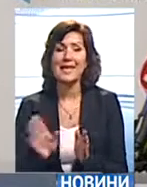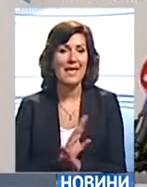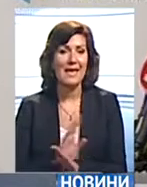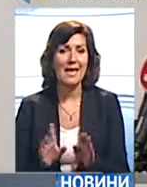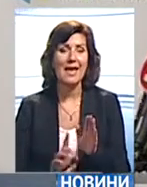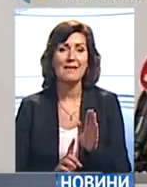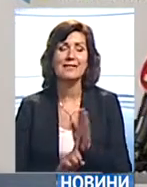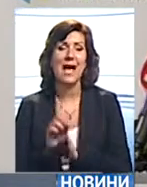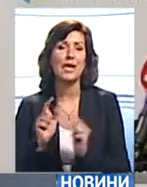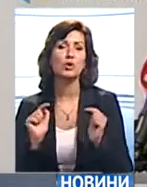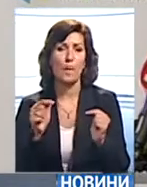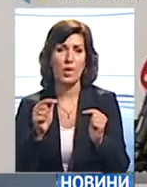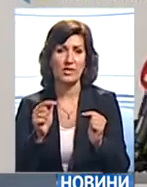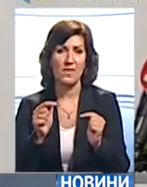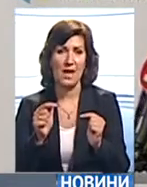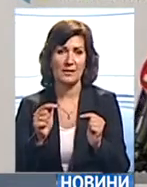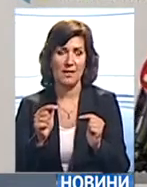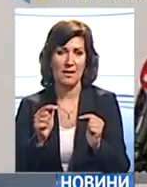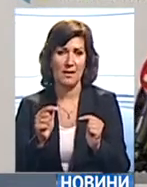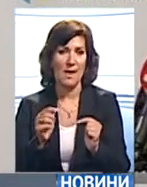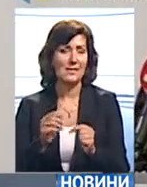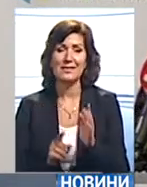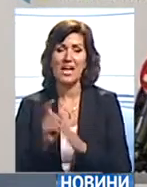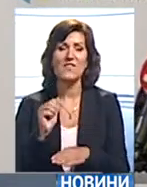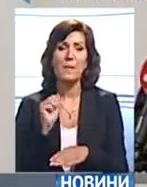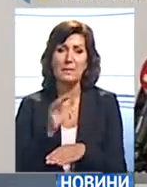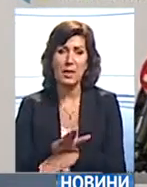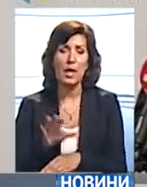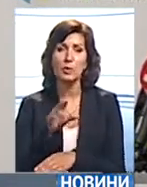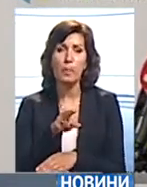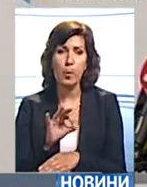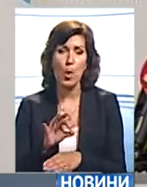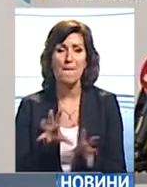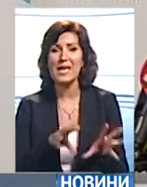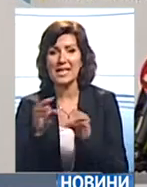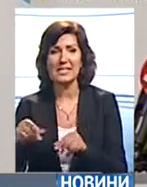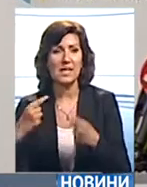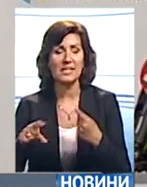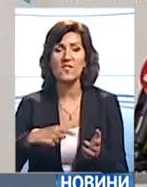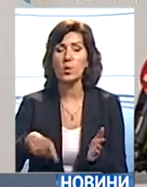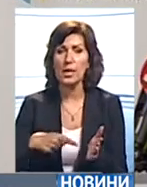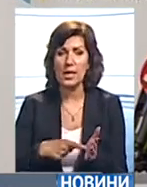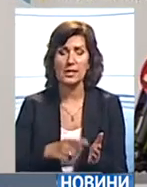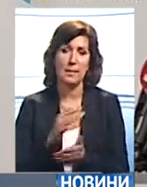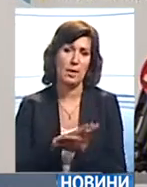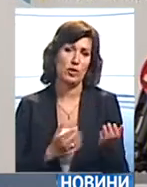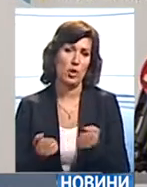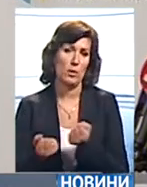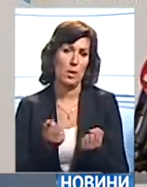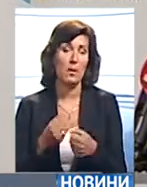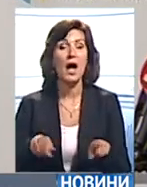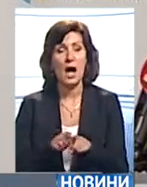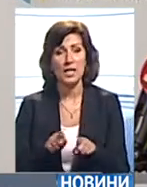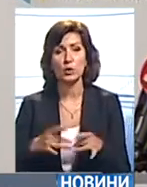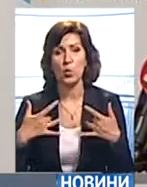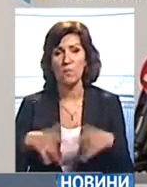не стали сопротивляться терроризму, не стали выполнять приказы по передислокации в другие города и продолжению борьбы. А